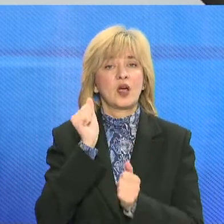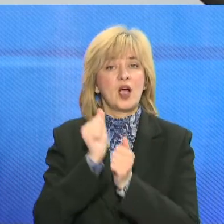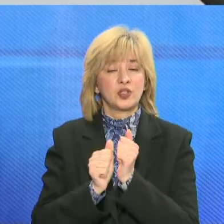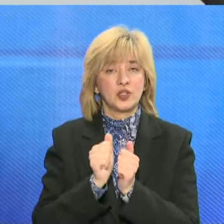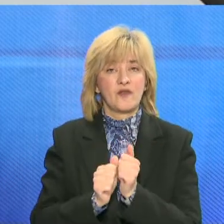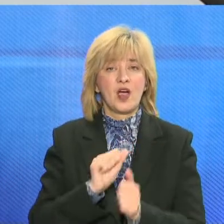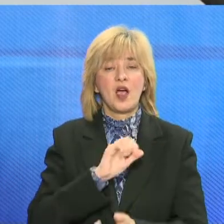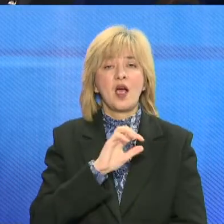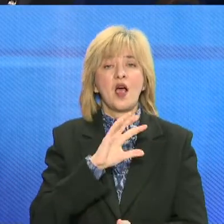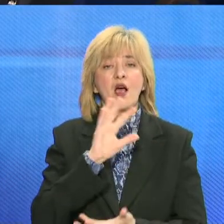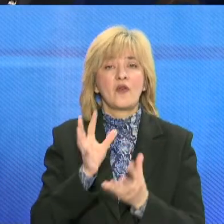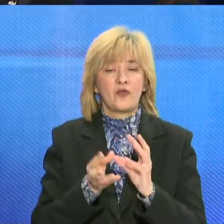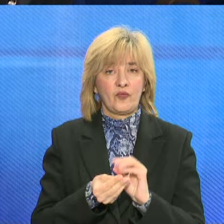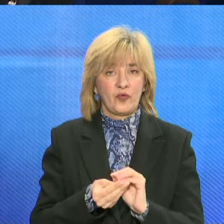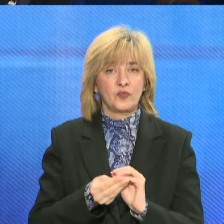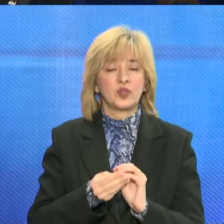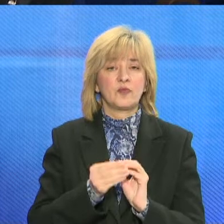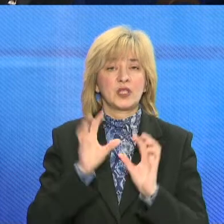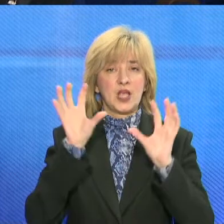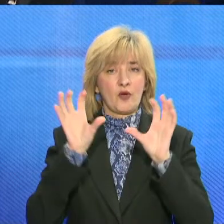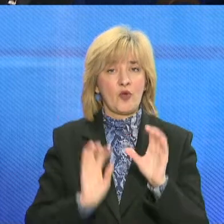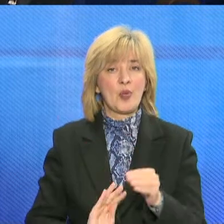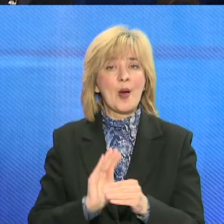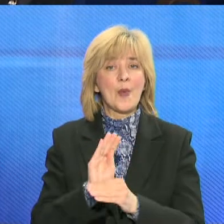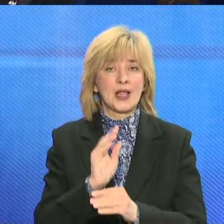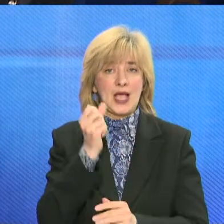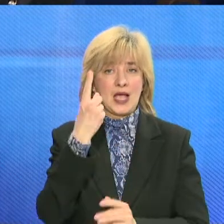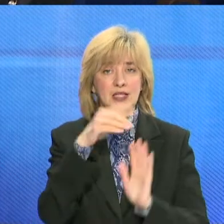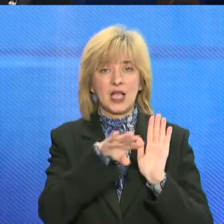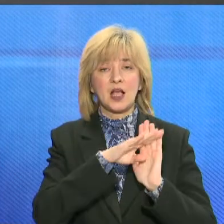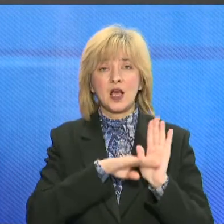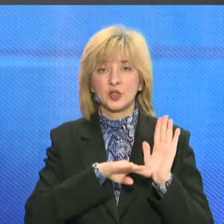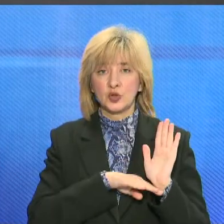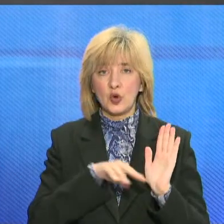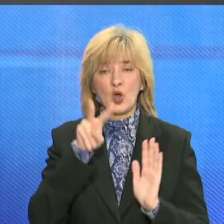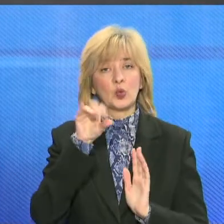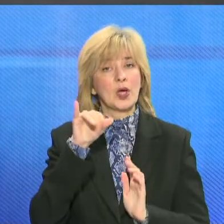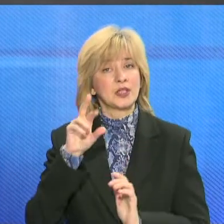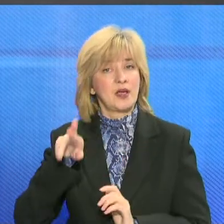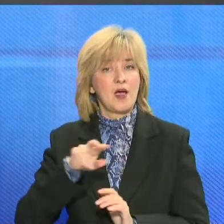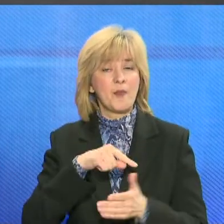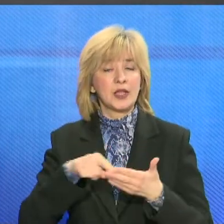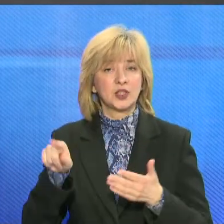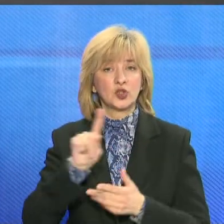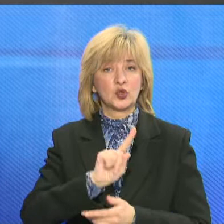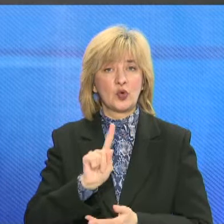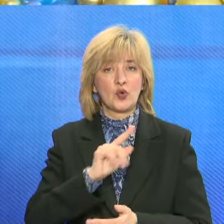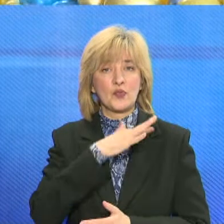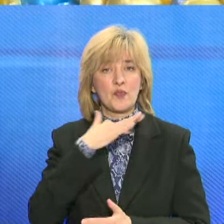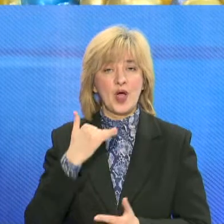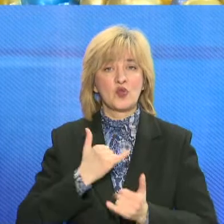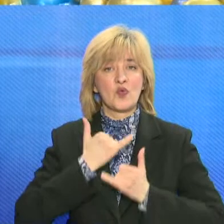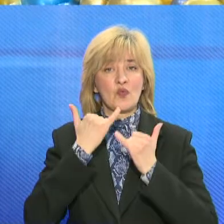Беларусь дапаўняецца 11 артыкуламі. Ірына Луканская падкрэсліла, што шмат увагі надаецца сацыяльнай сферы.